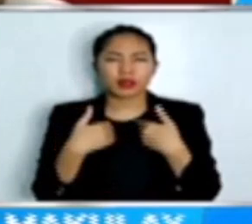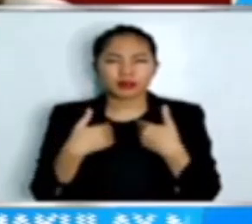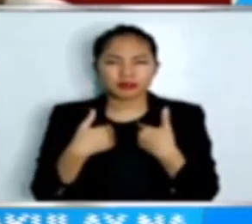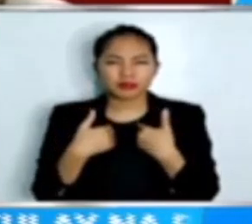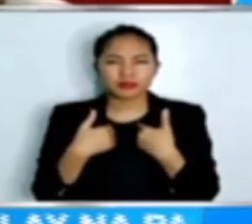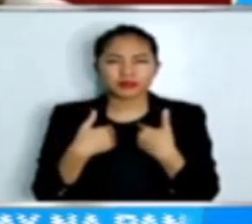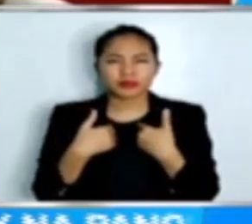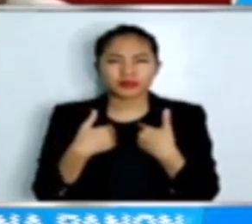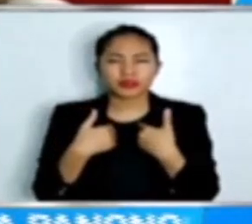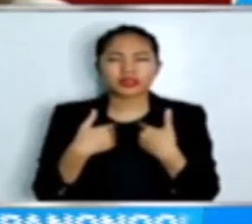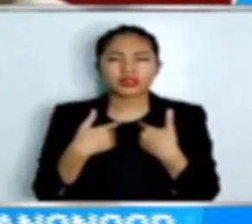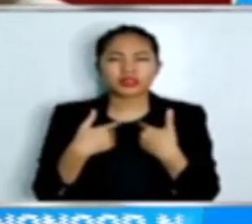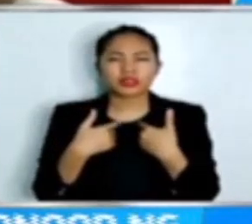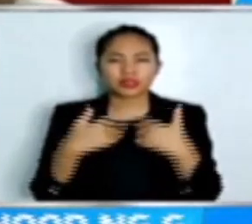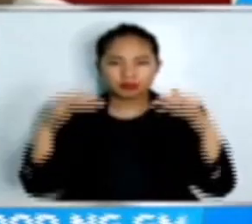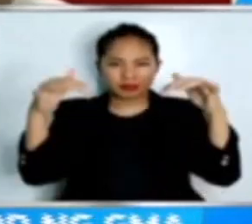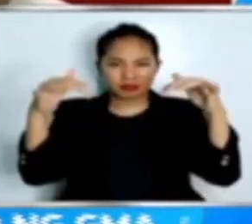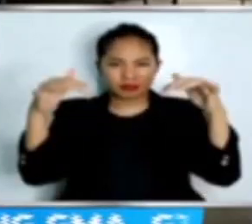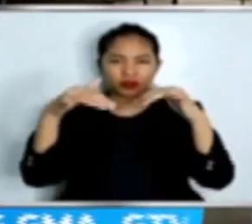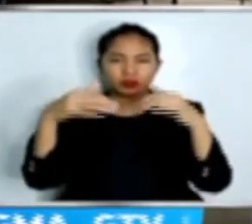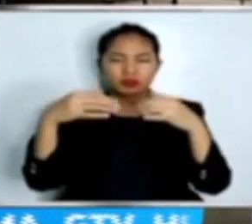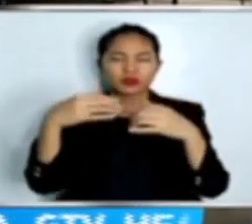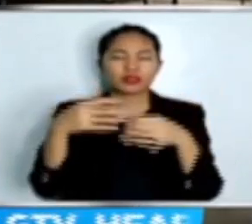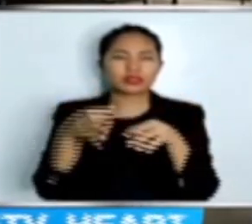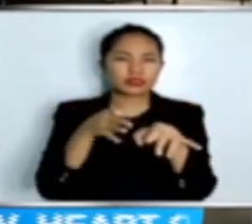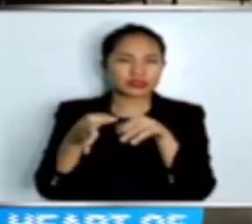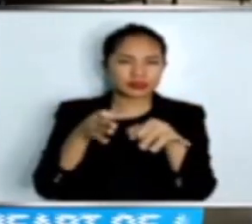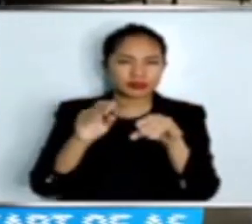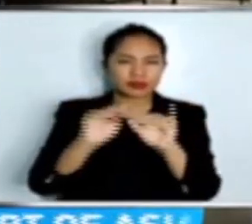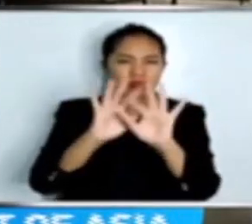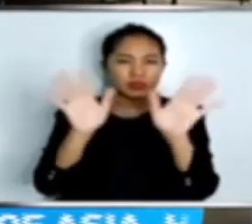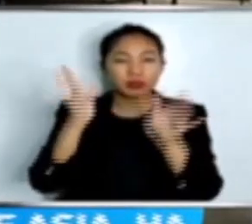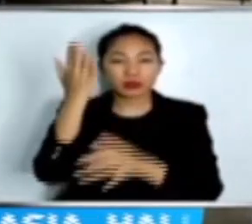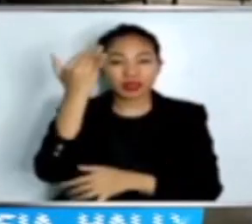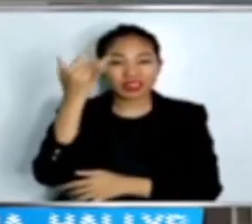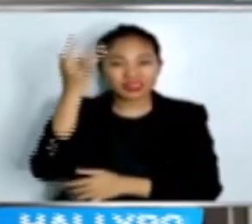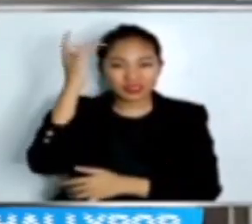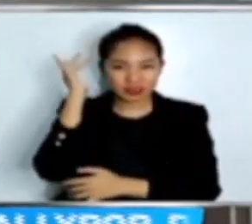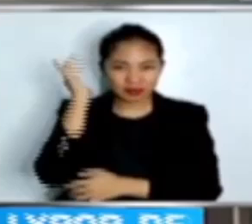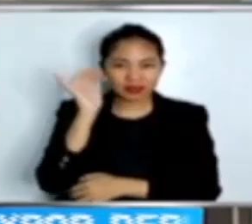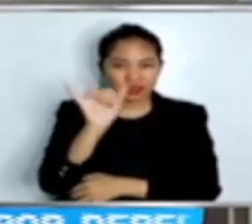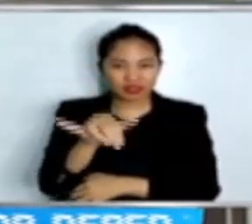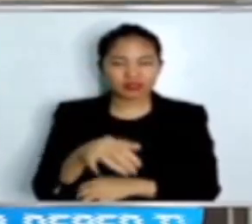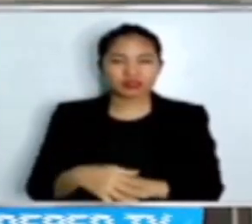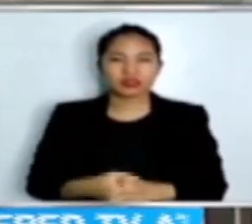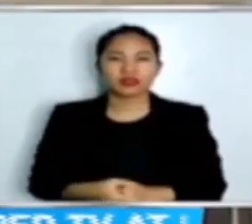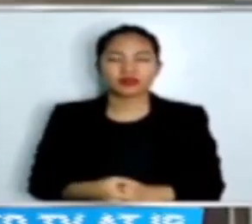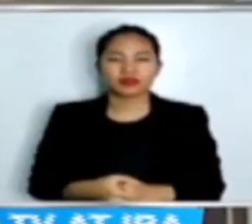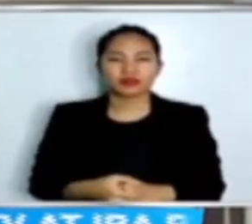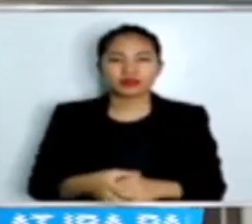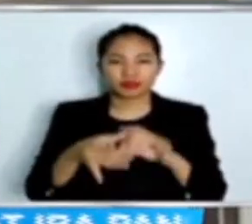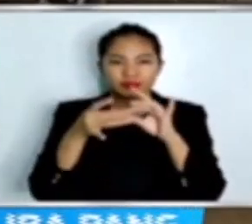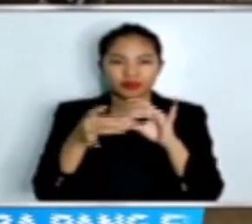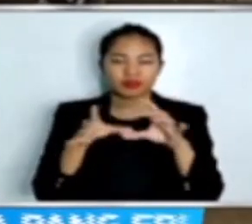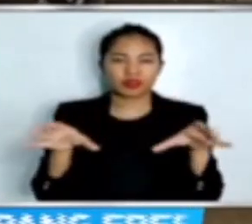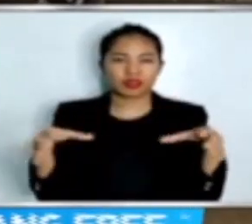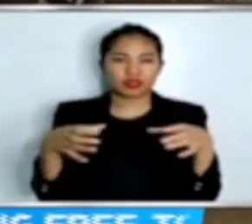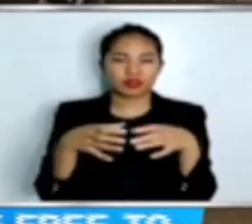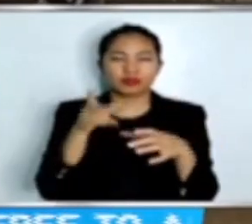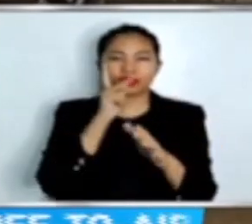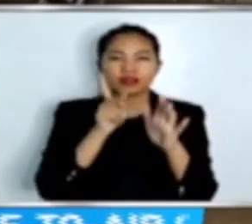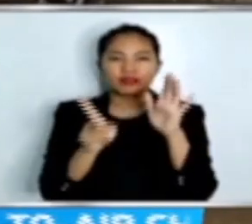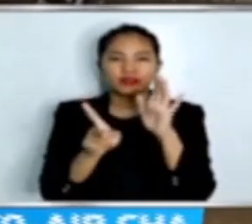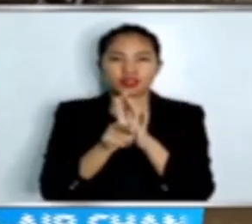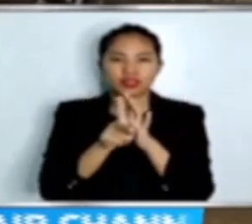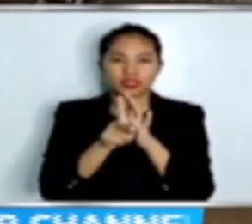dahil napakasensitibo nito. Ang Coordinating Council of Private Educational Associations of the Philippines, naghahanda